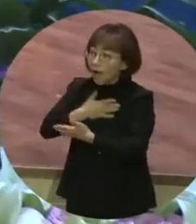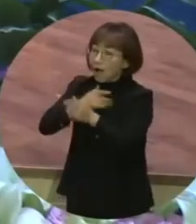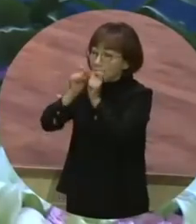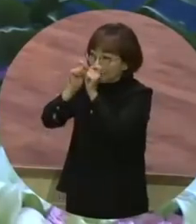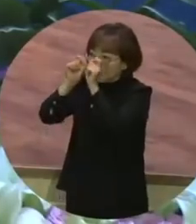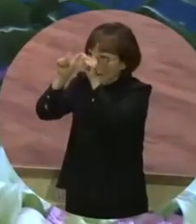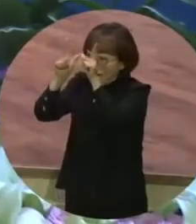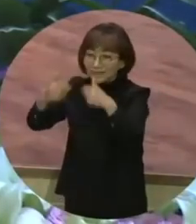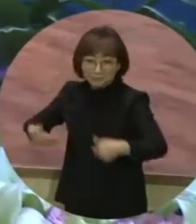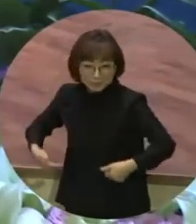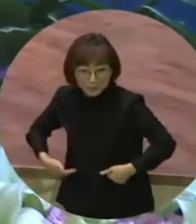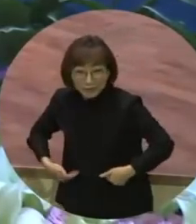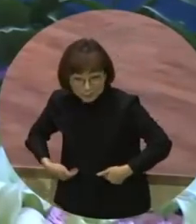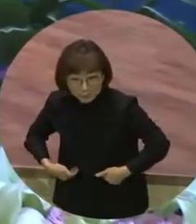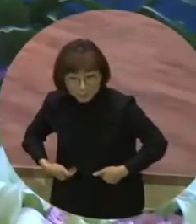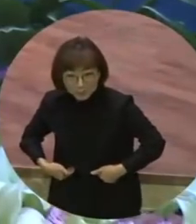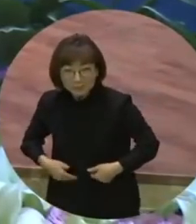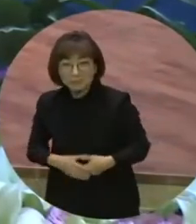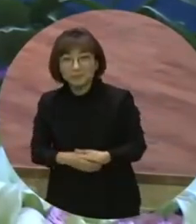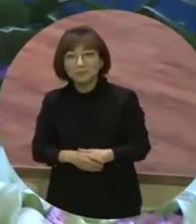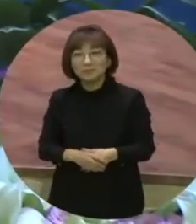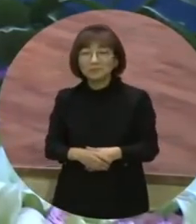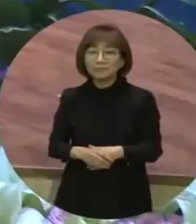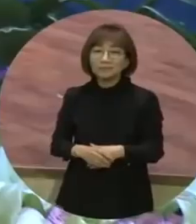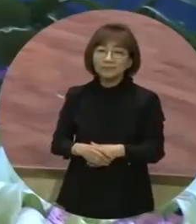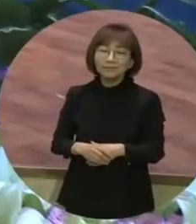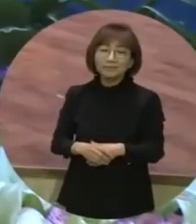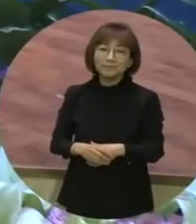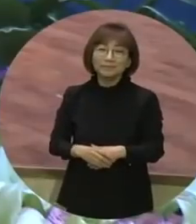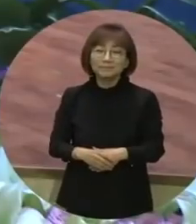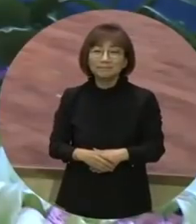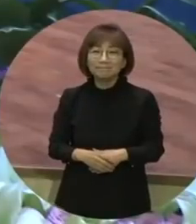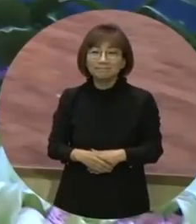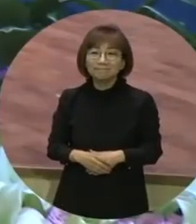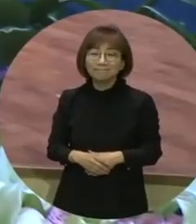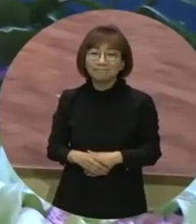알고 이것을 충분히 받아야 신앙생활 맛을 알아야 돼.